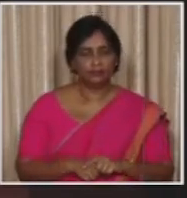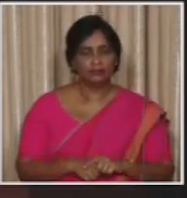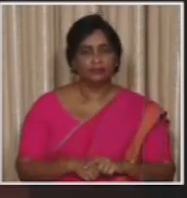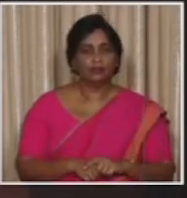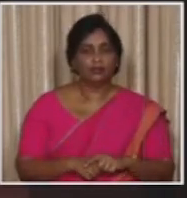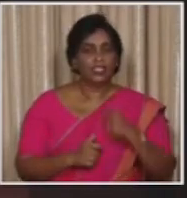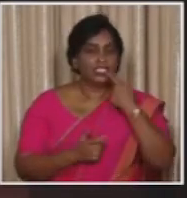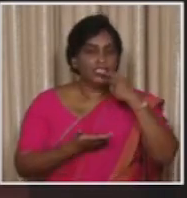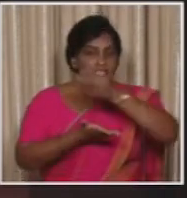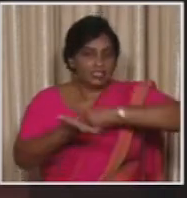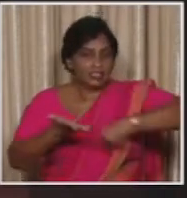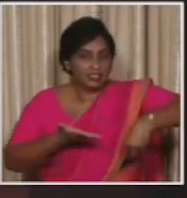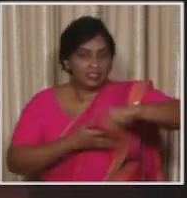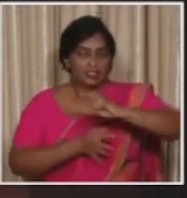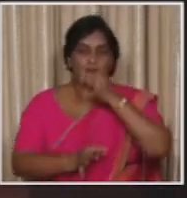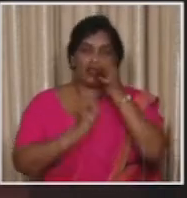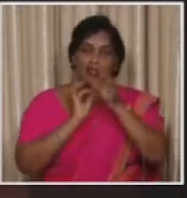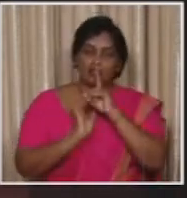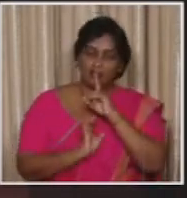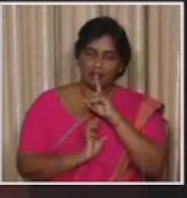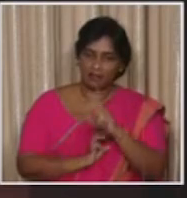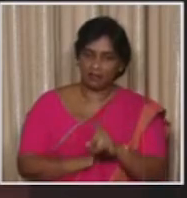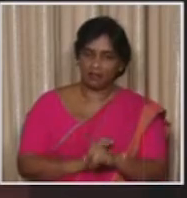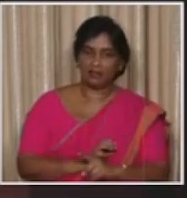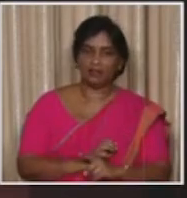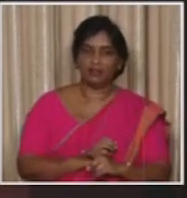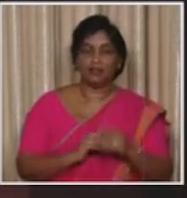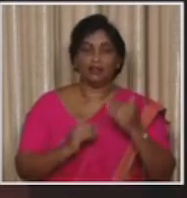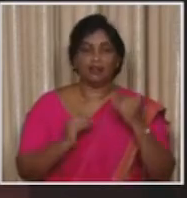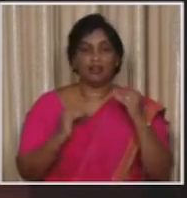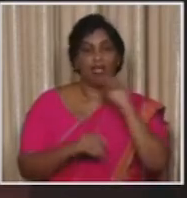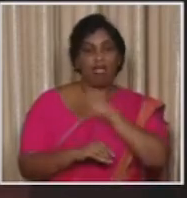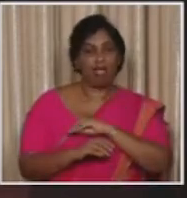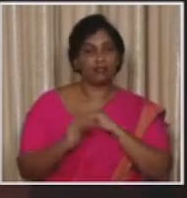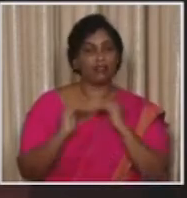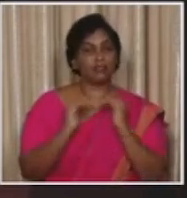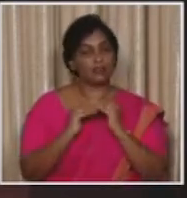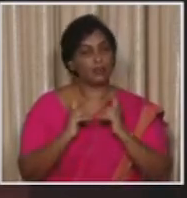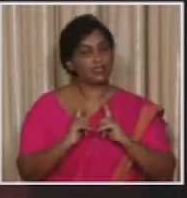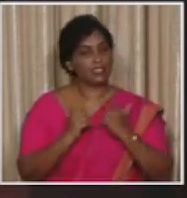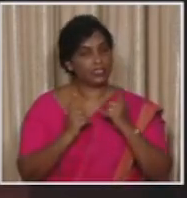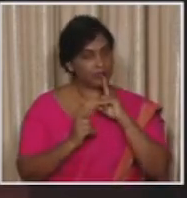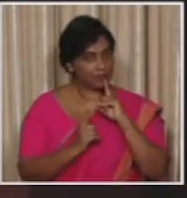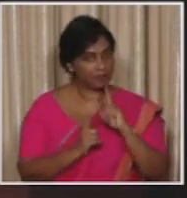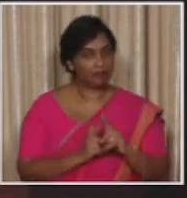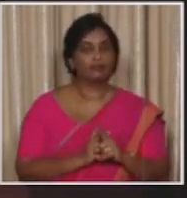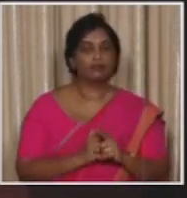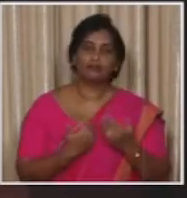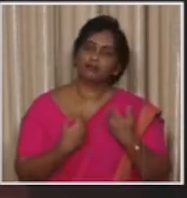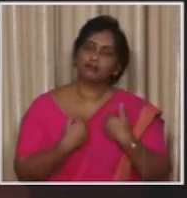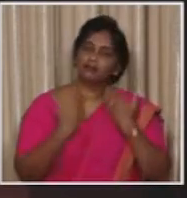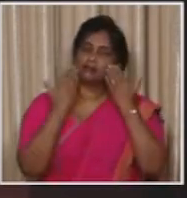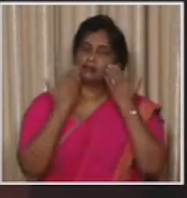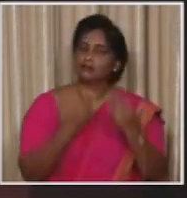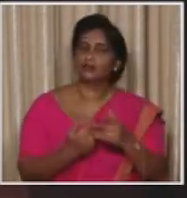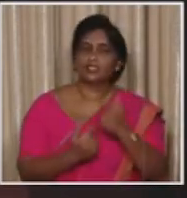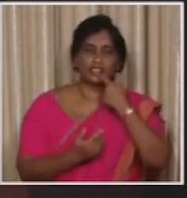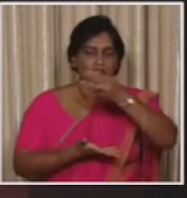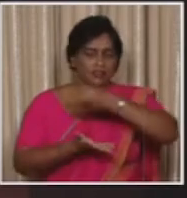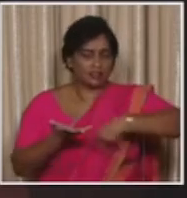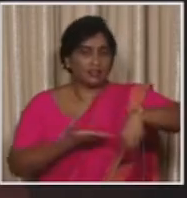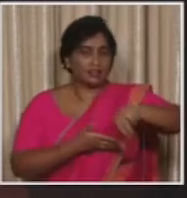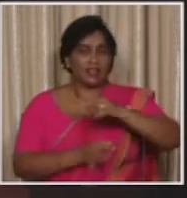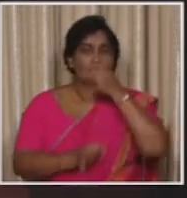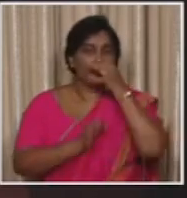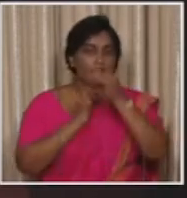හුණුවට ඒ කතාව කියනවා, සමජීවික සංකල්ප කියනවා. ඉතින් මට නම් තේන්නේ මේ හුණු වටේ කතාව